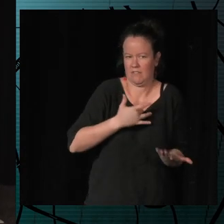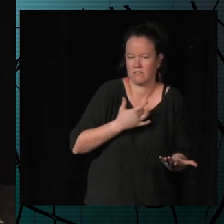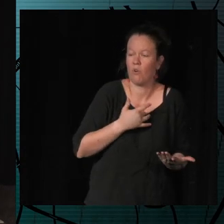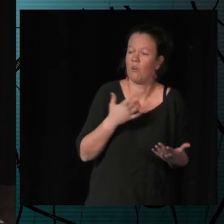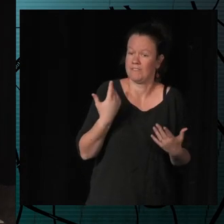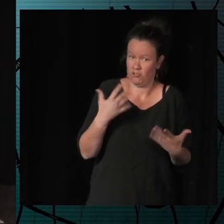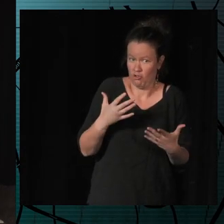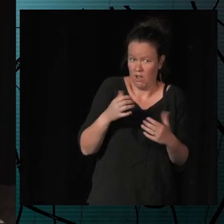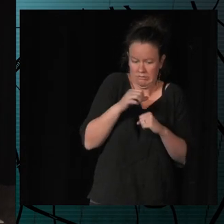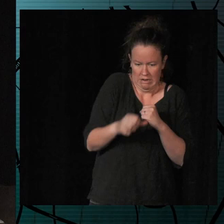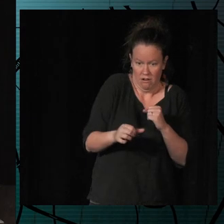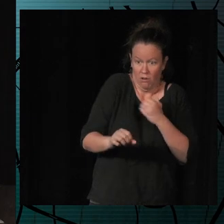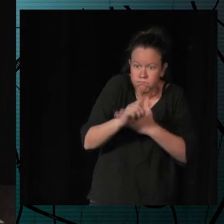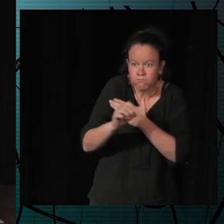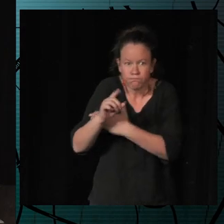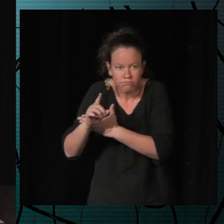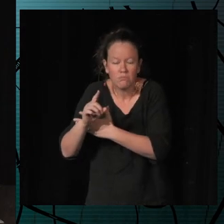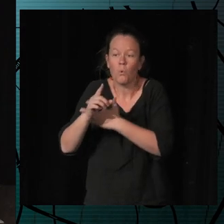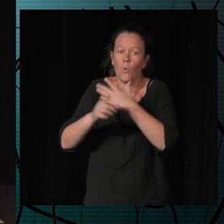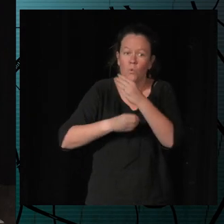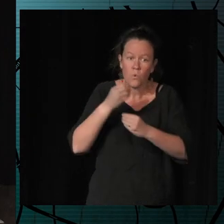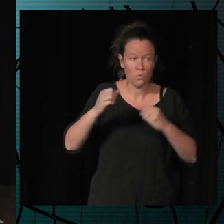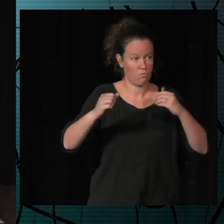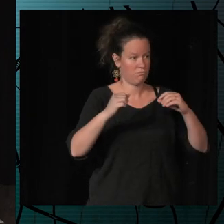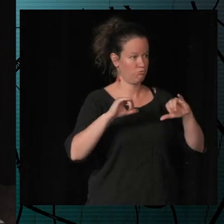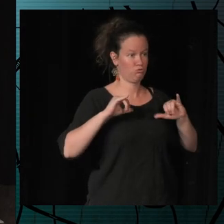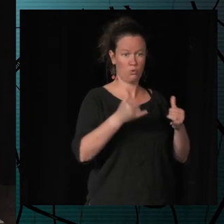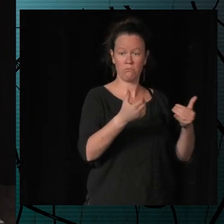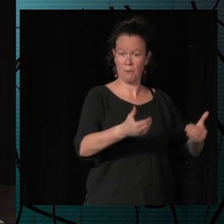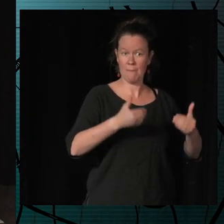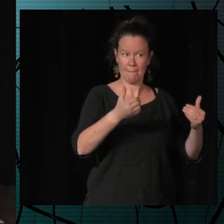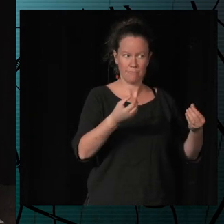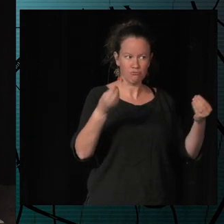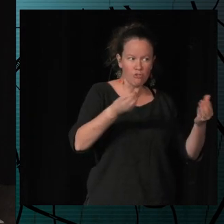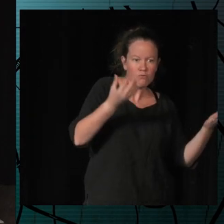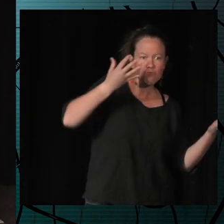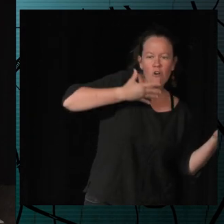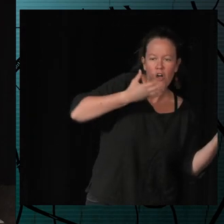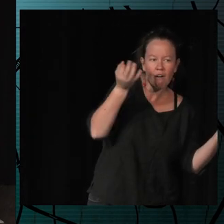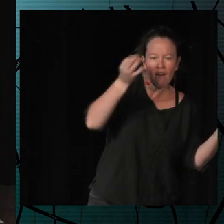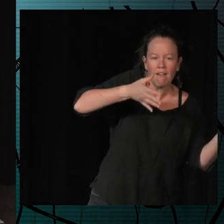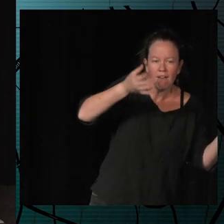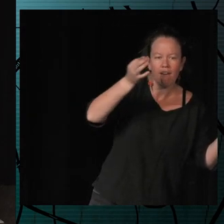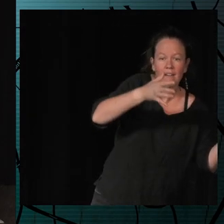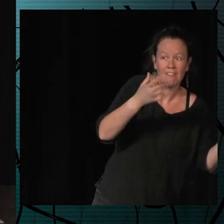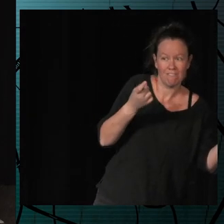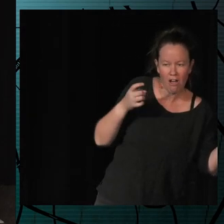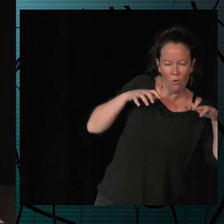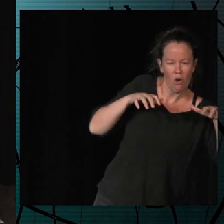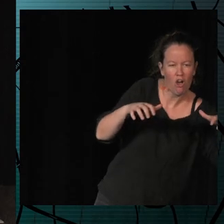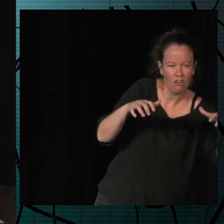permet de donner une une teinte différente une couleur différente à des types de jeux qui ont sont peut-être déjà passés par des cahiers des charges très très établis très